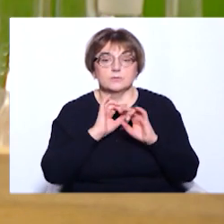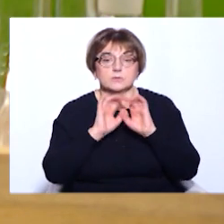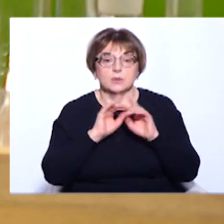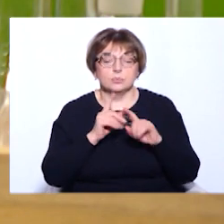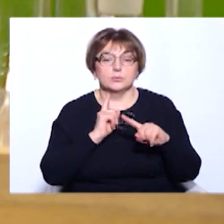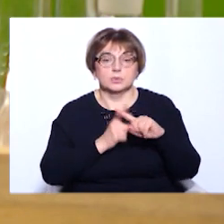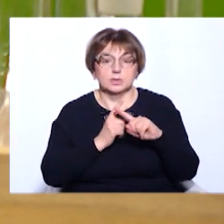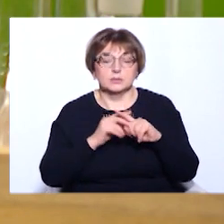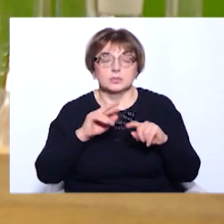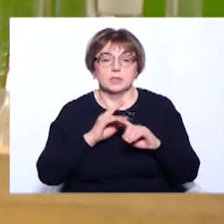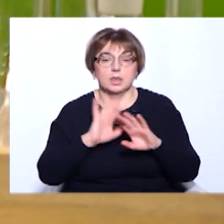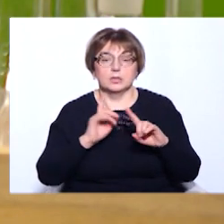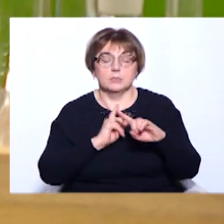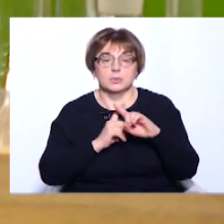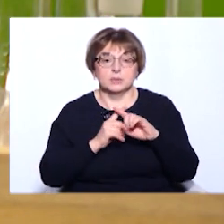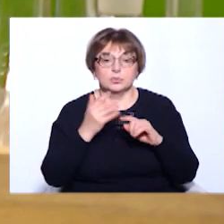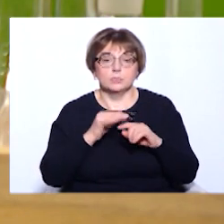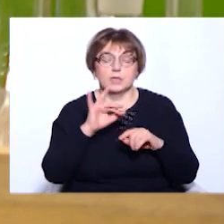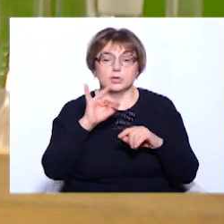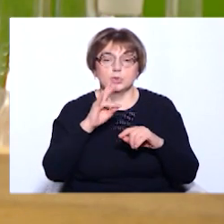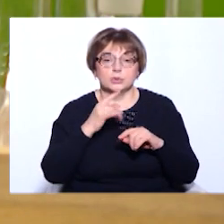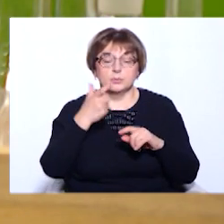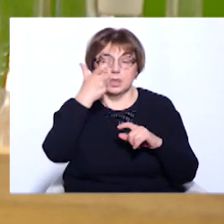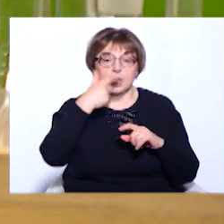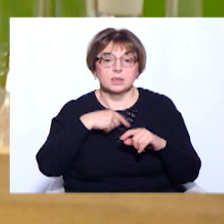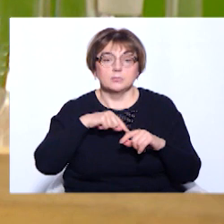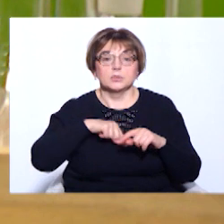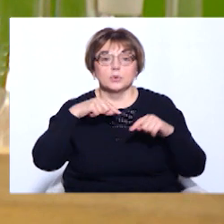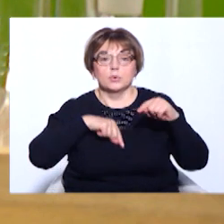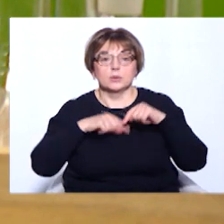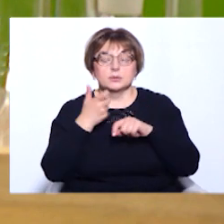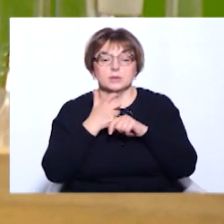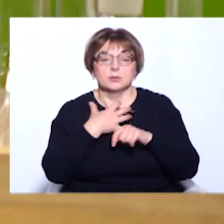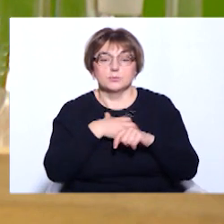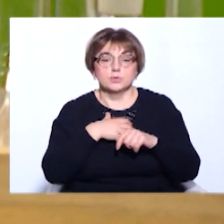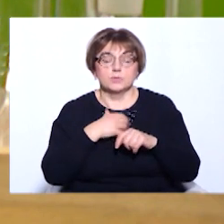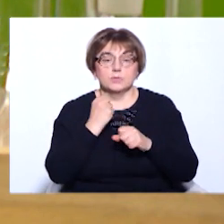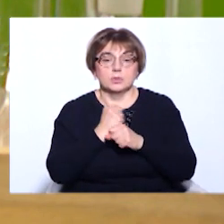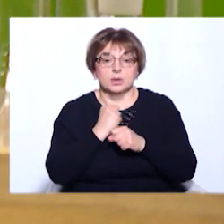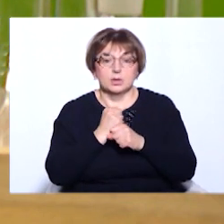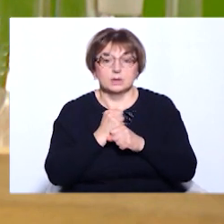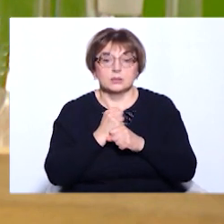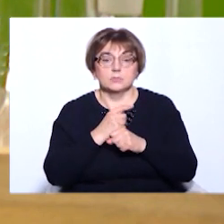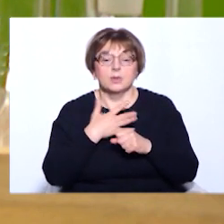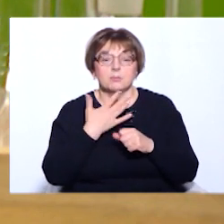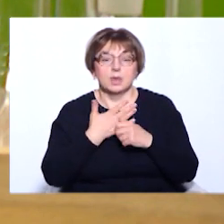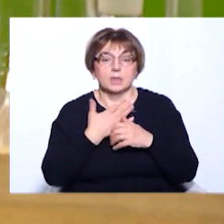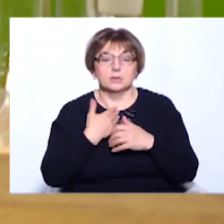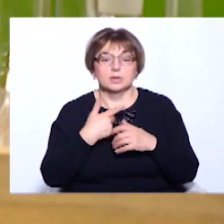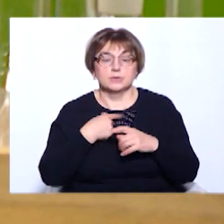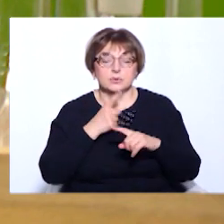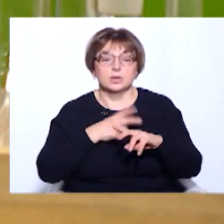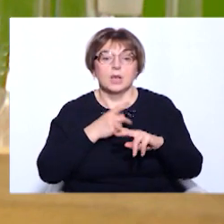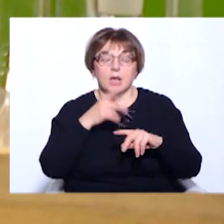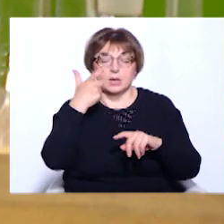და არამეტალებზე, რომელთა იონები ჩვენი ორგანიზმისთვის ძალიან მნიშვნელოვან როლს ასრულებენ. მაგალითად, წარმოუდგენელია ჩვენი